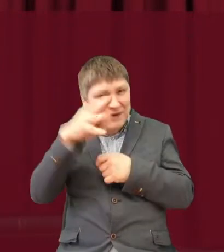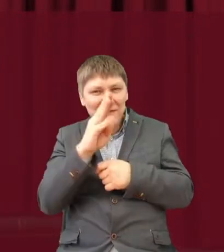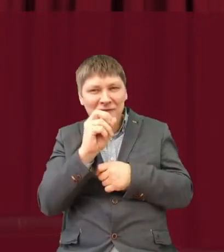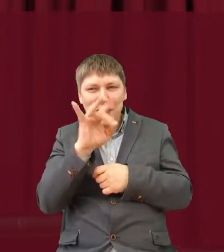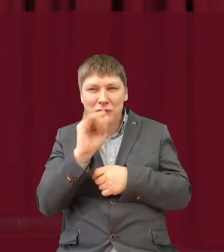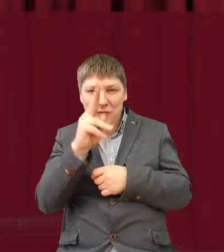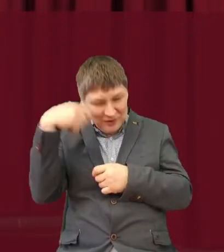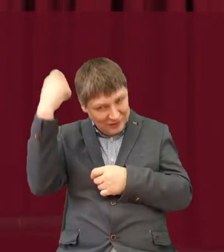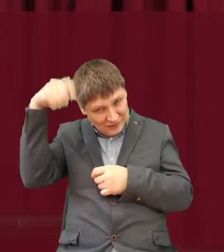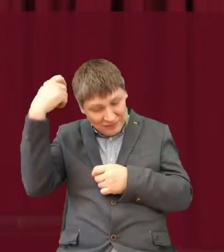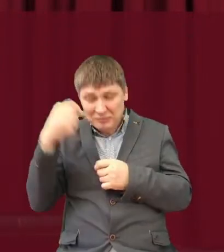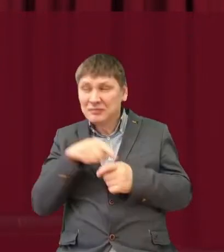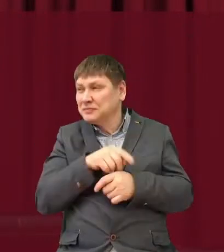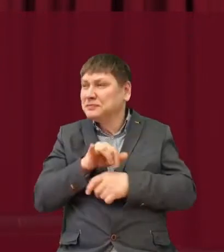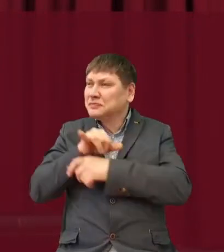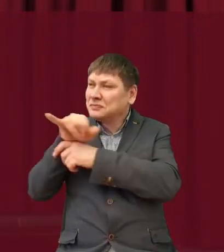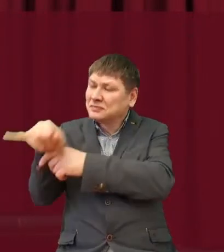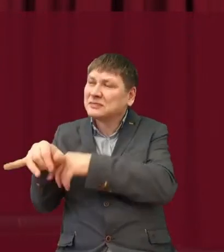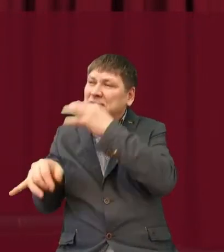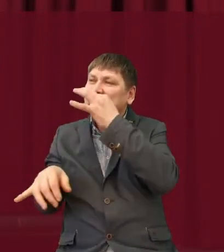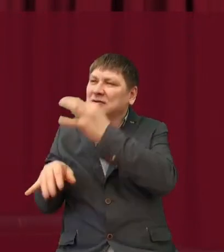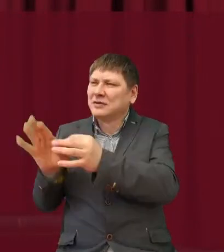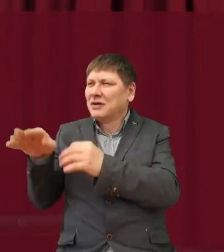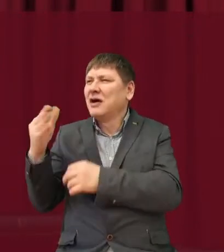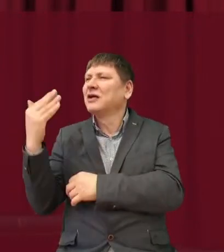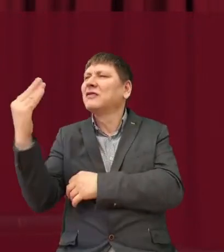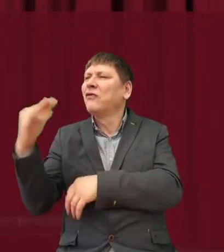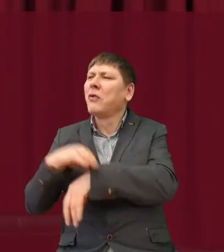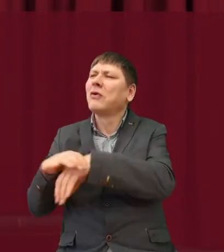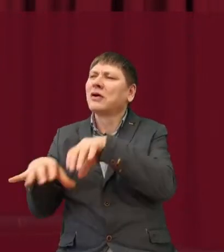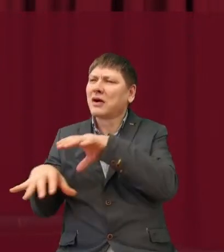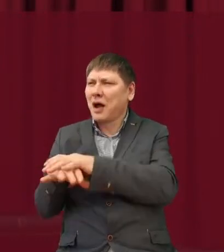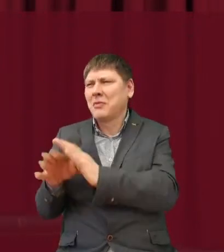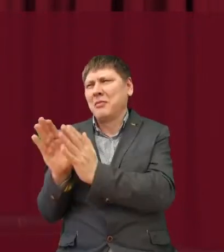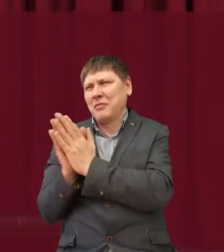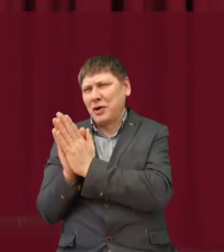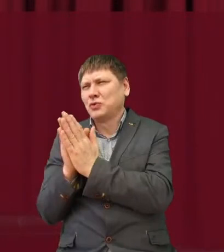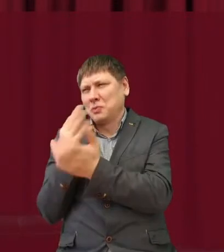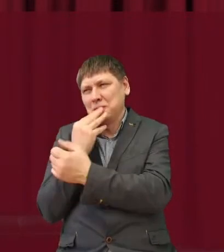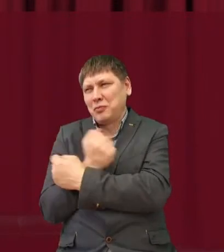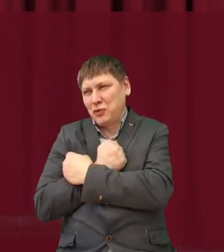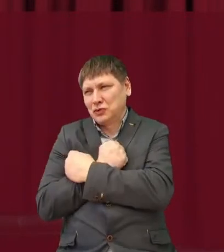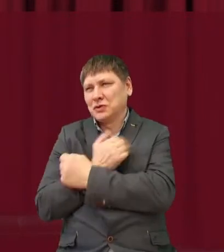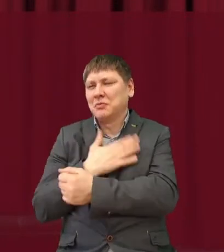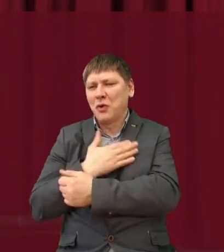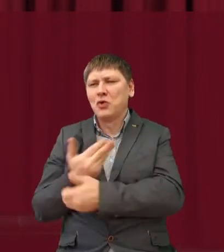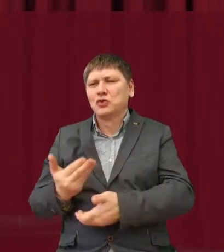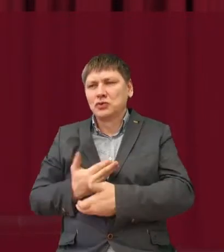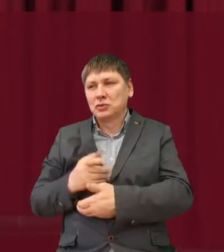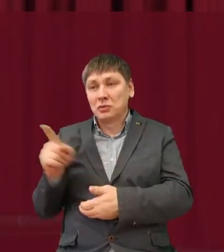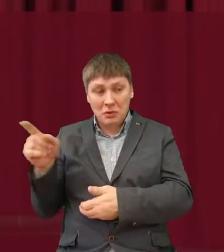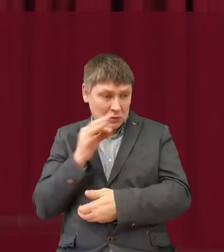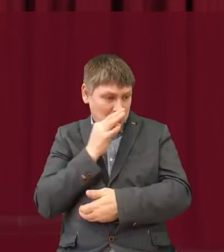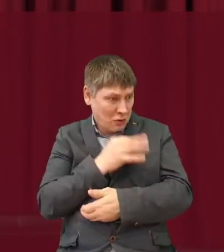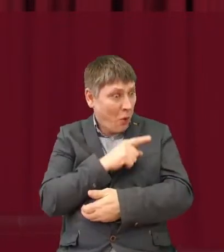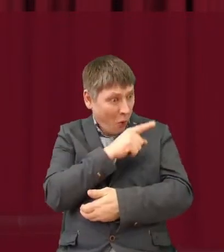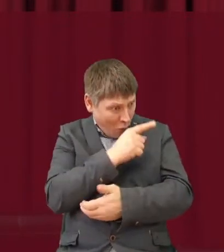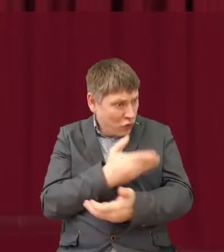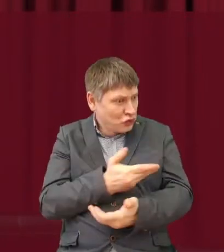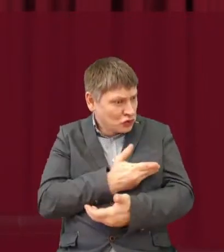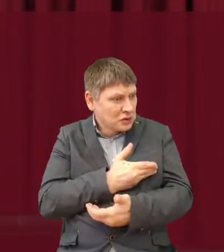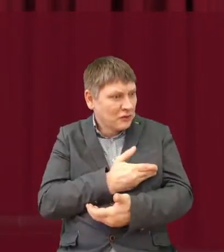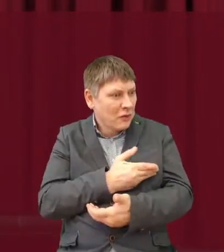царю израильскому и сказали раб твой винодат говорит пощадись мою тот сказал разве Он жив